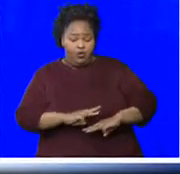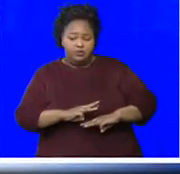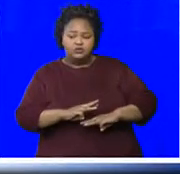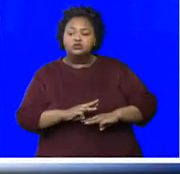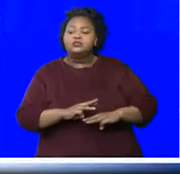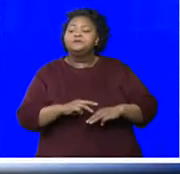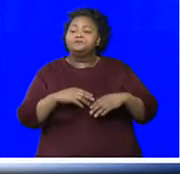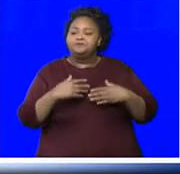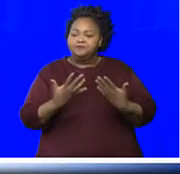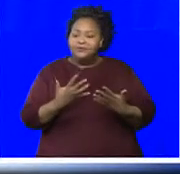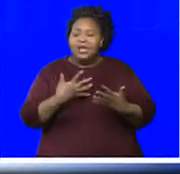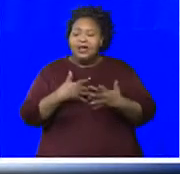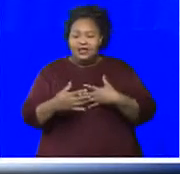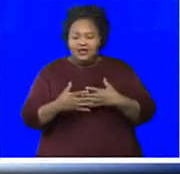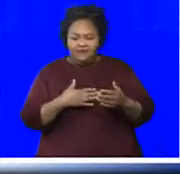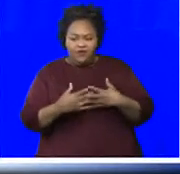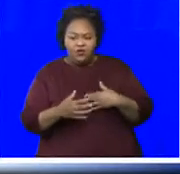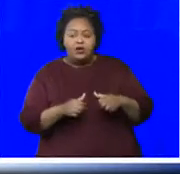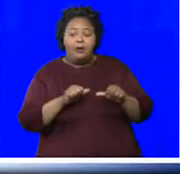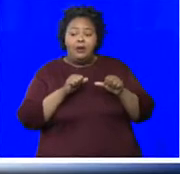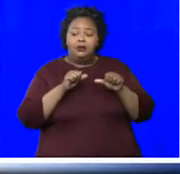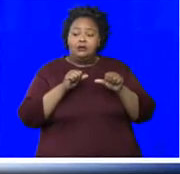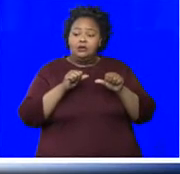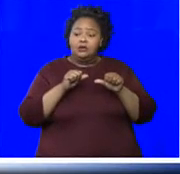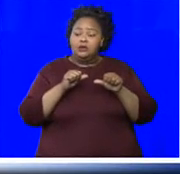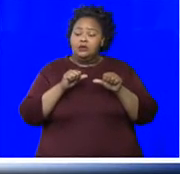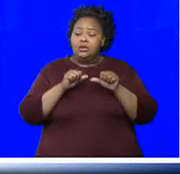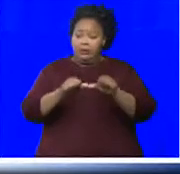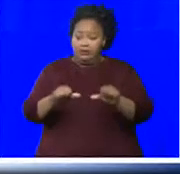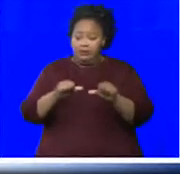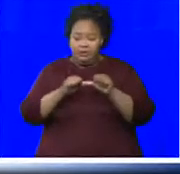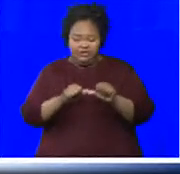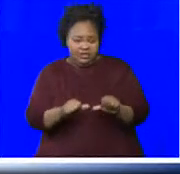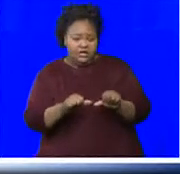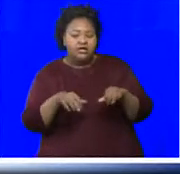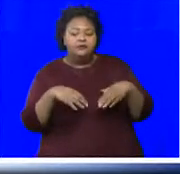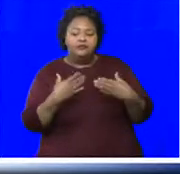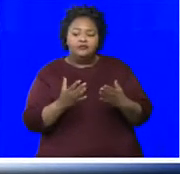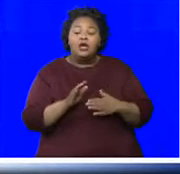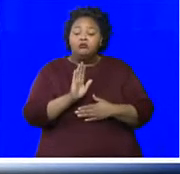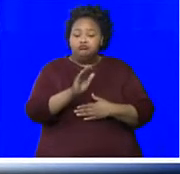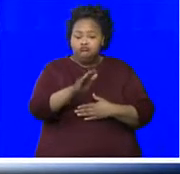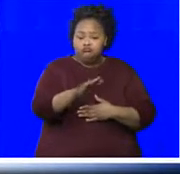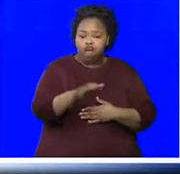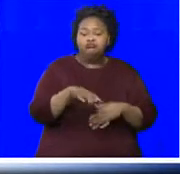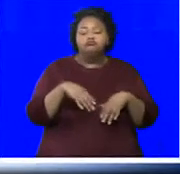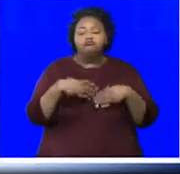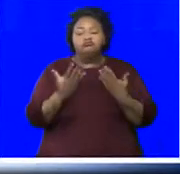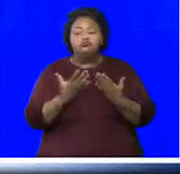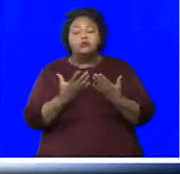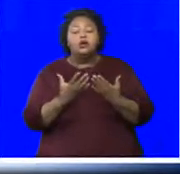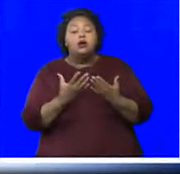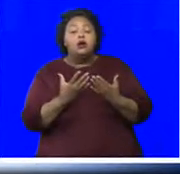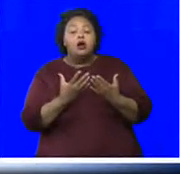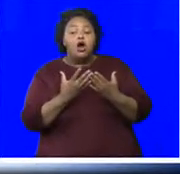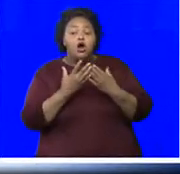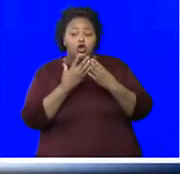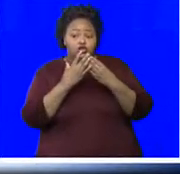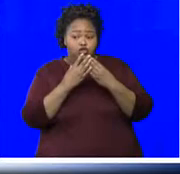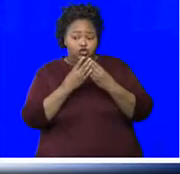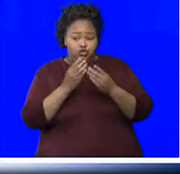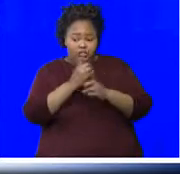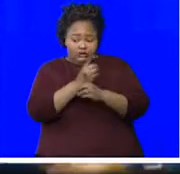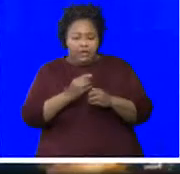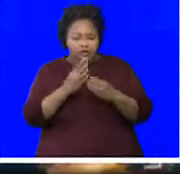latako masinyane nje. Lombiko uchamuka itiko letemabhizinisi nekuthengiselana kanzi lobikako ngugiyani msibi